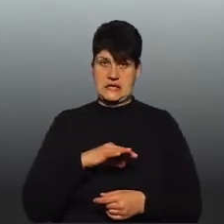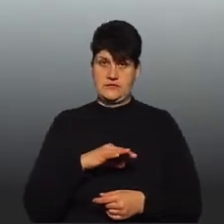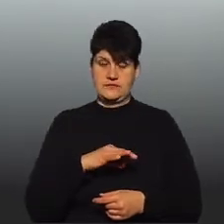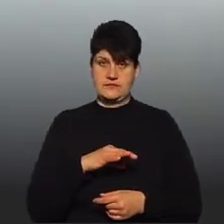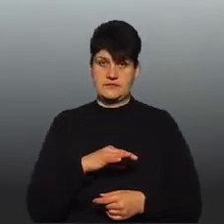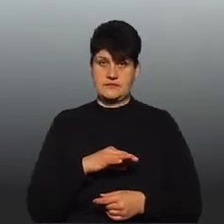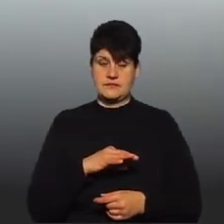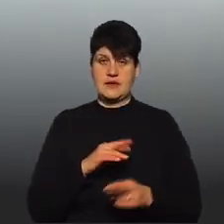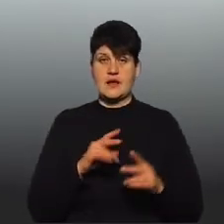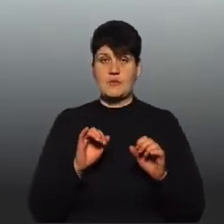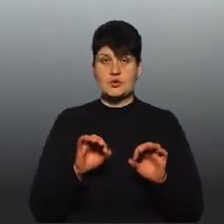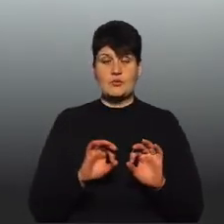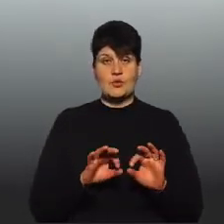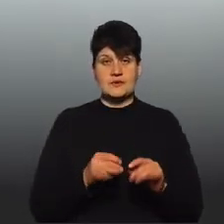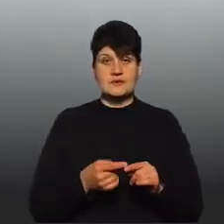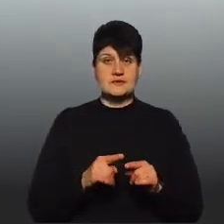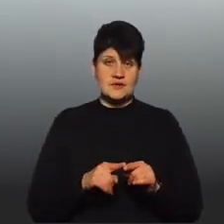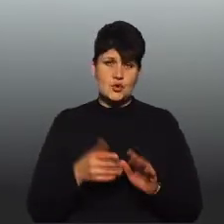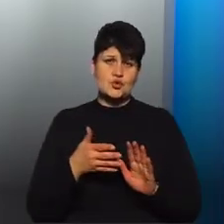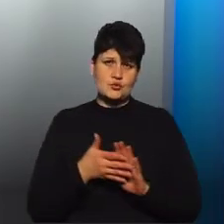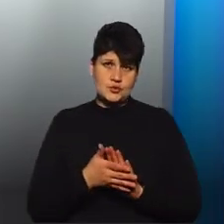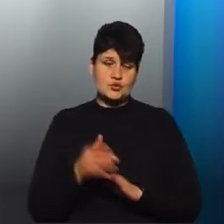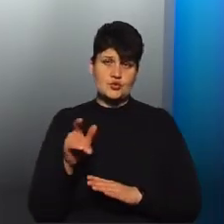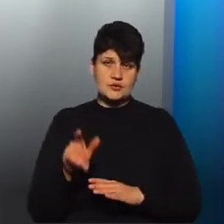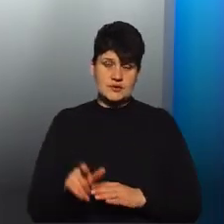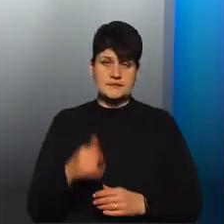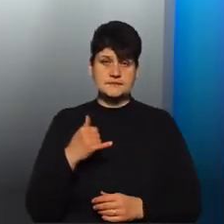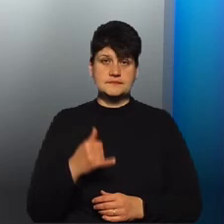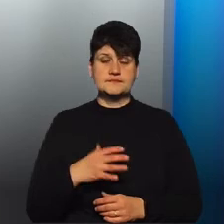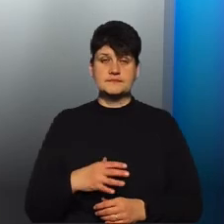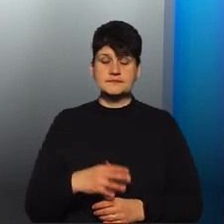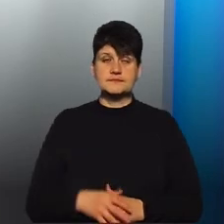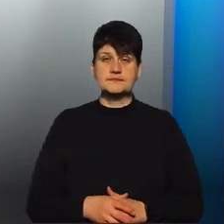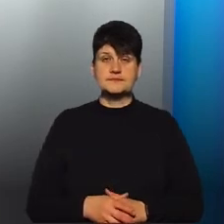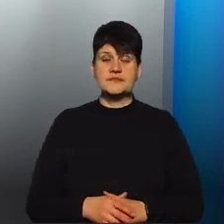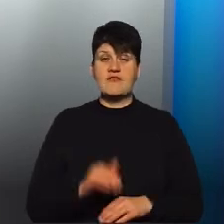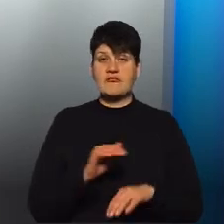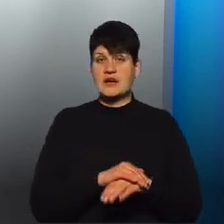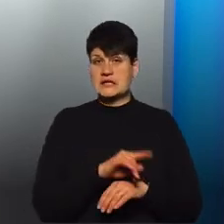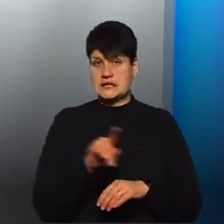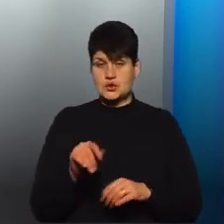можете прокоментувати, оскільки я розумію, що людина все ж таки дивіться, фактично кожен з нас, коли